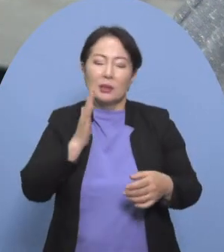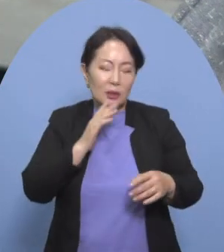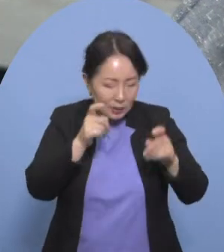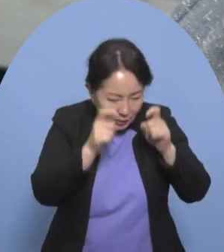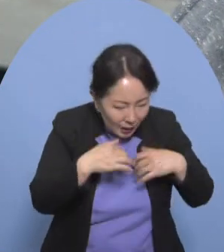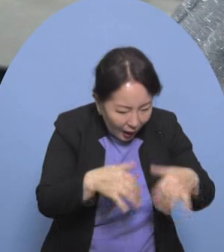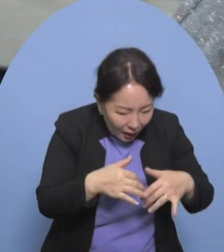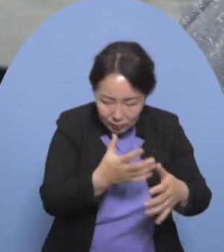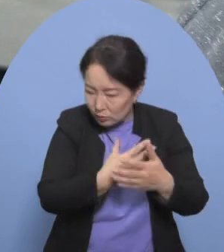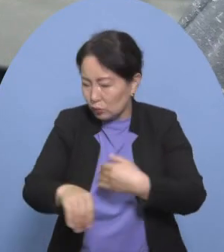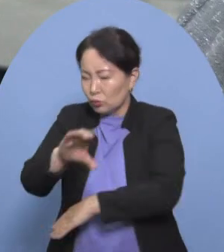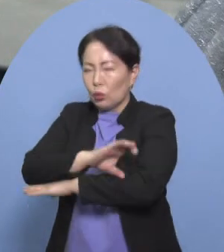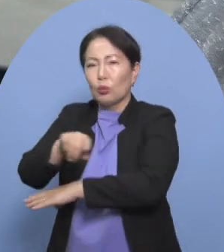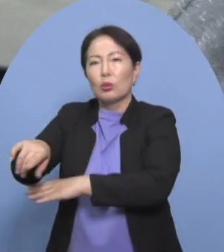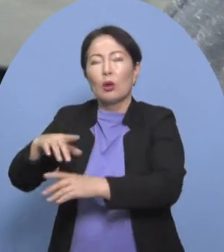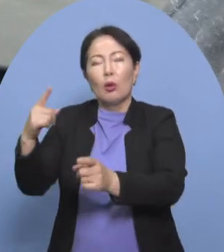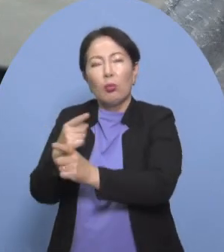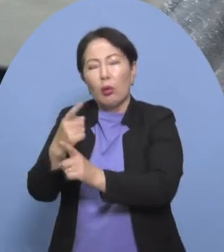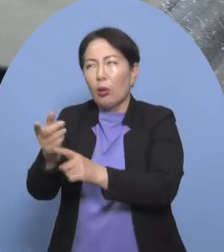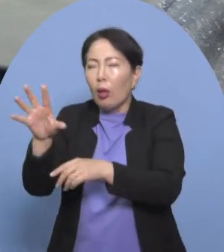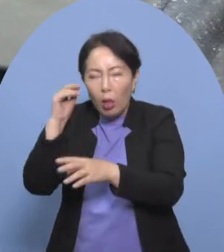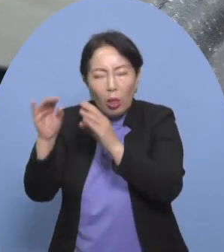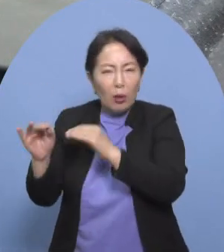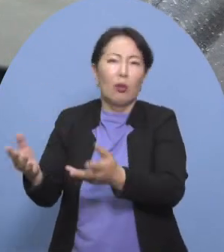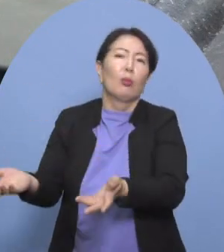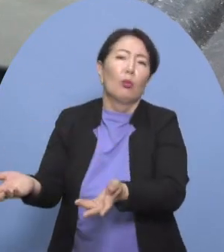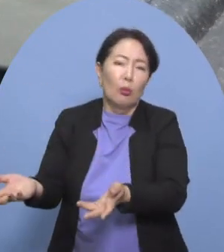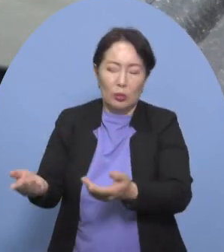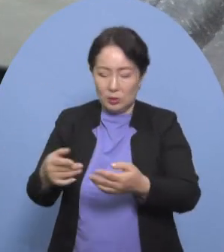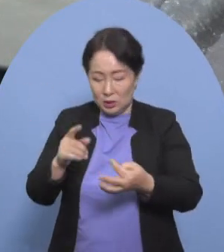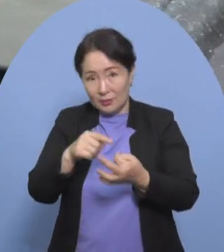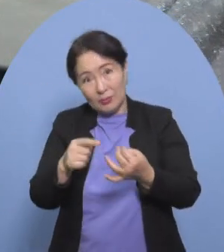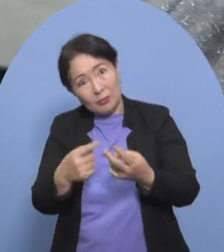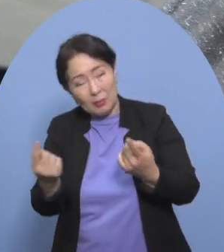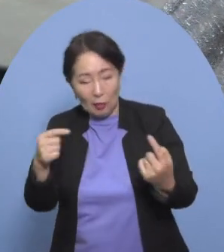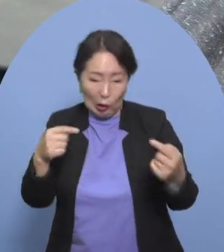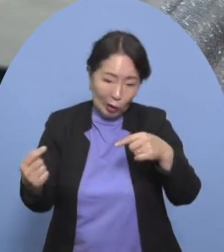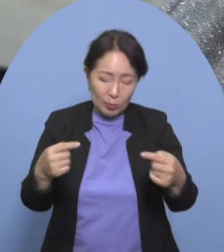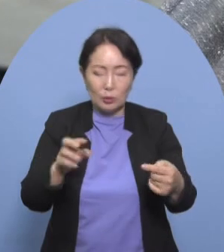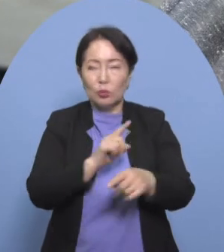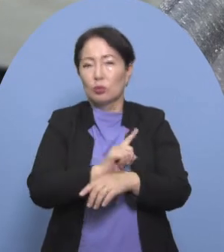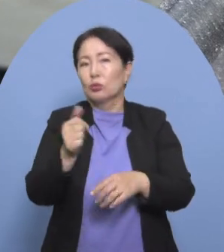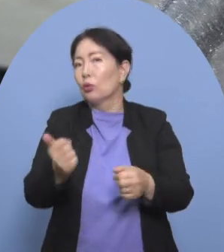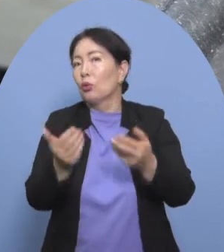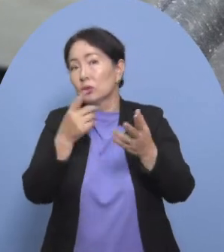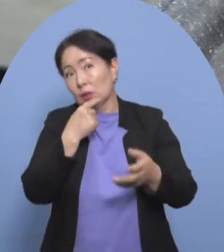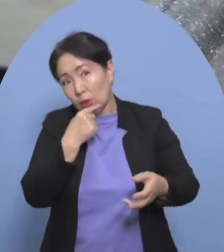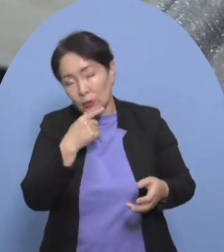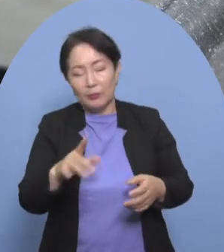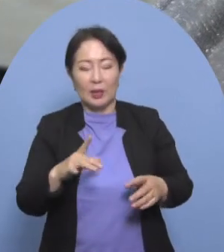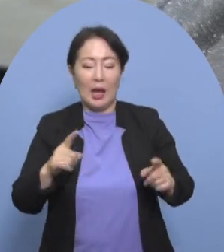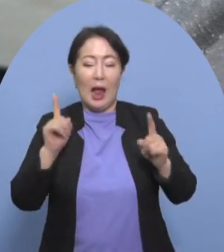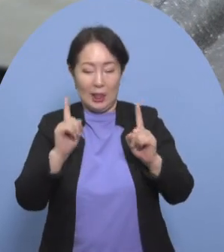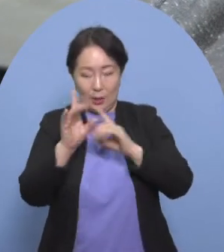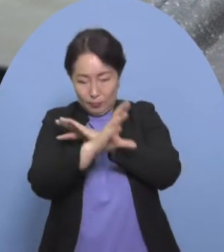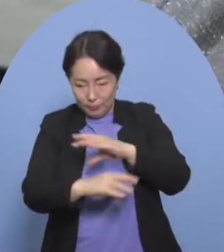одоо хүмүүжүүлээд байхад сургууль дээр хүүхэд ирээд буруу зүйл дадал хэвшүүлээд байдаг юм уу? Ингэх юм бол манай үр дүнгөө өгөхгүй. Тийм учраас бид нар